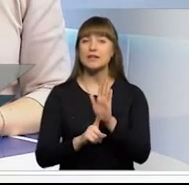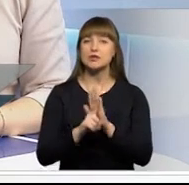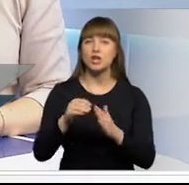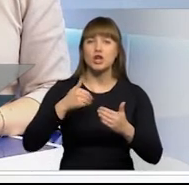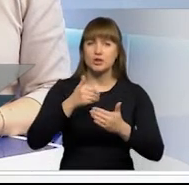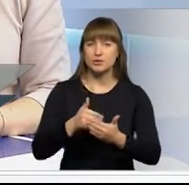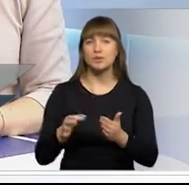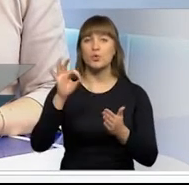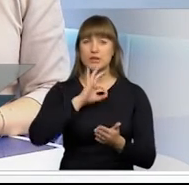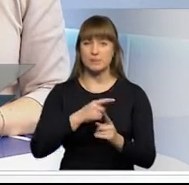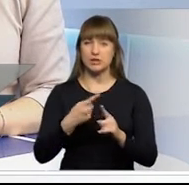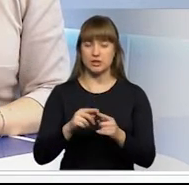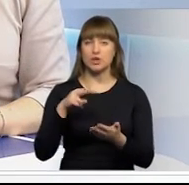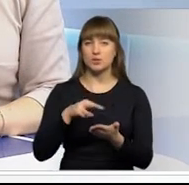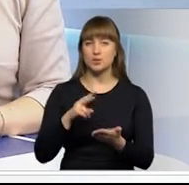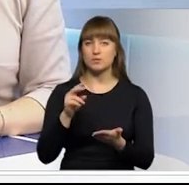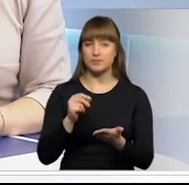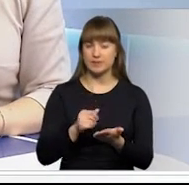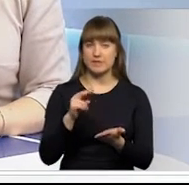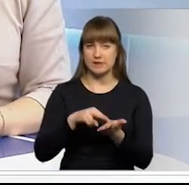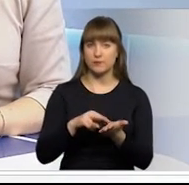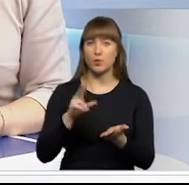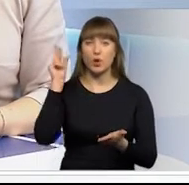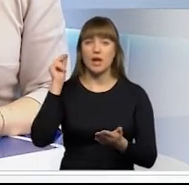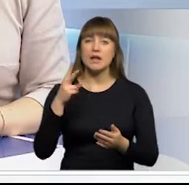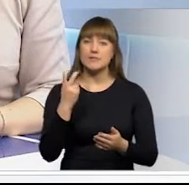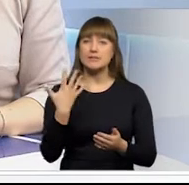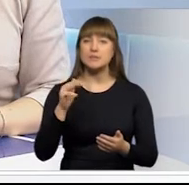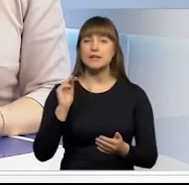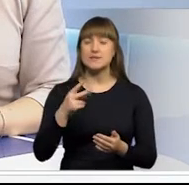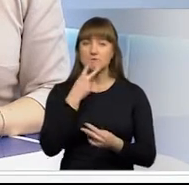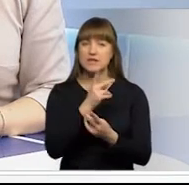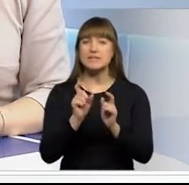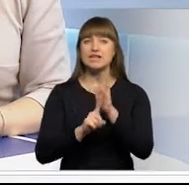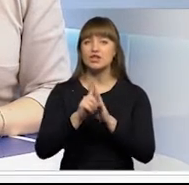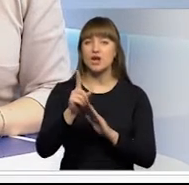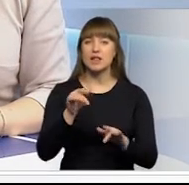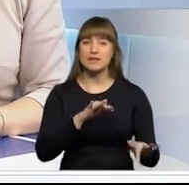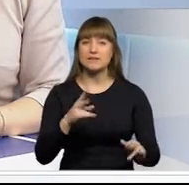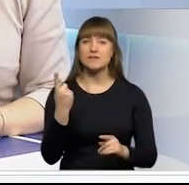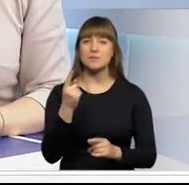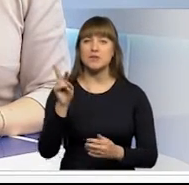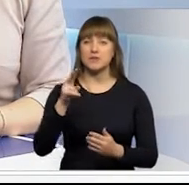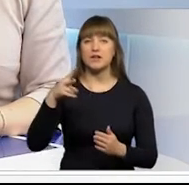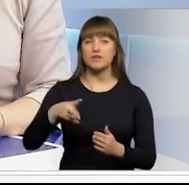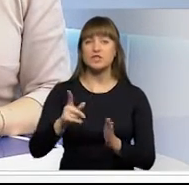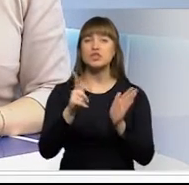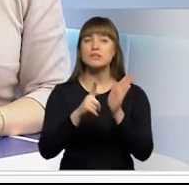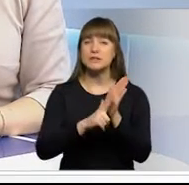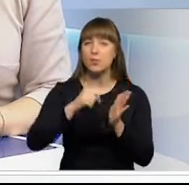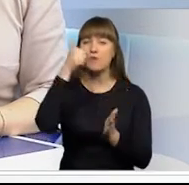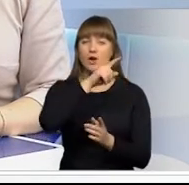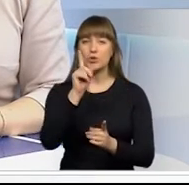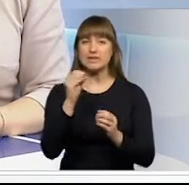используют эту цифру 250 тысяч. Так вот, видите, с начала действия, с 1 января 2007 года, за 10 лет